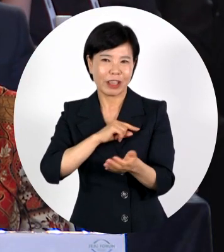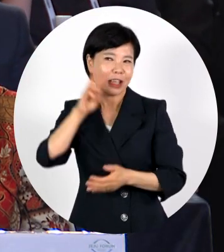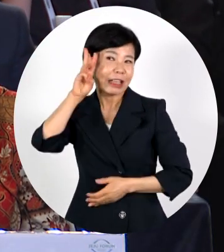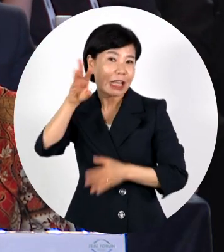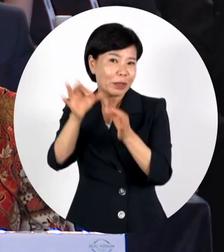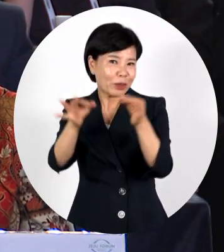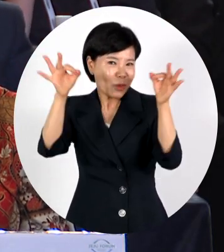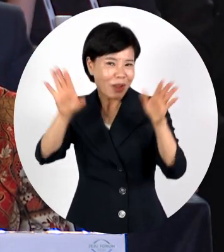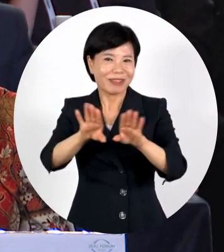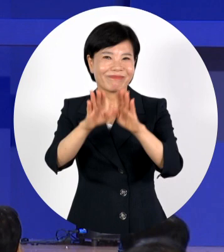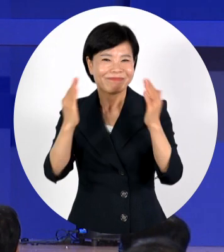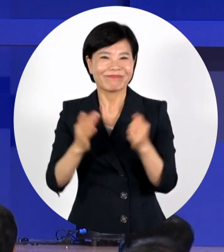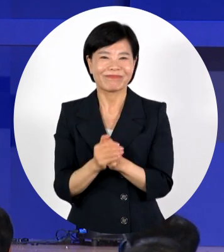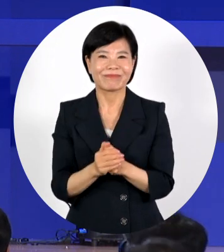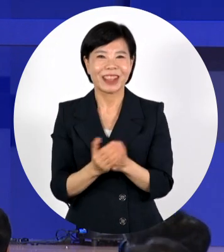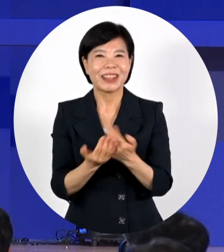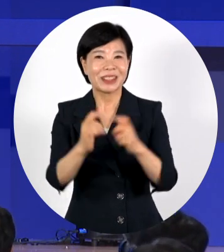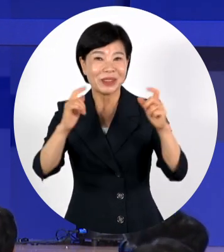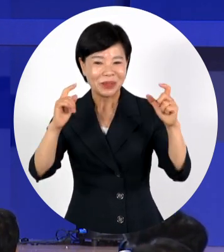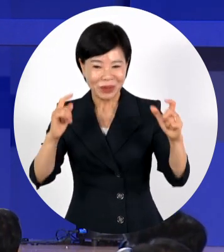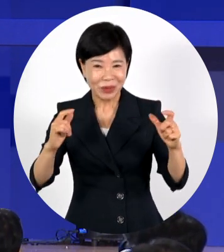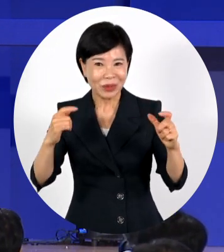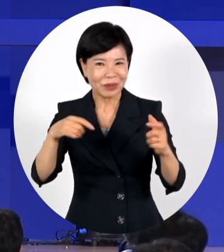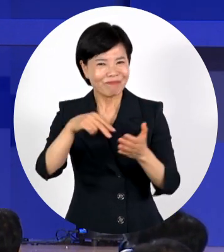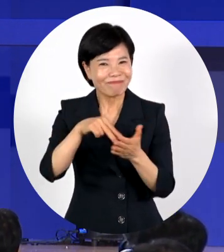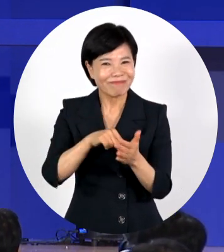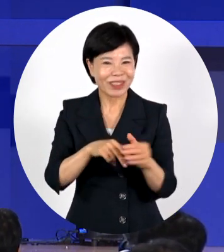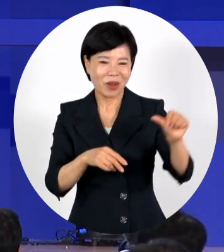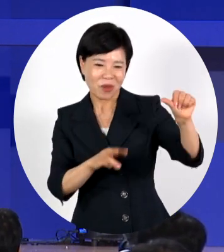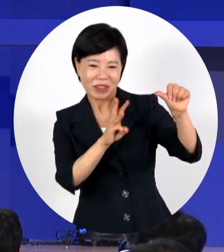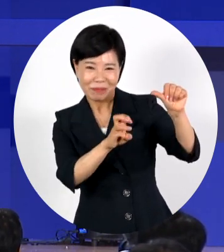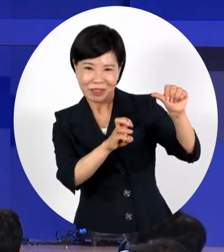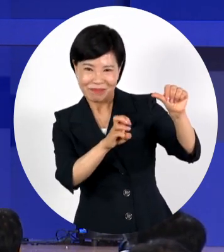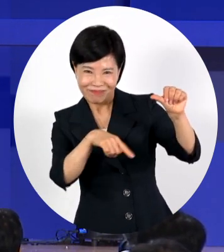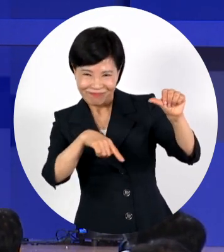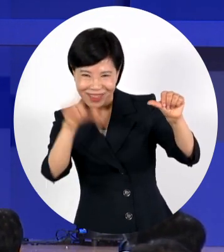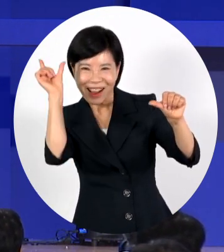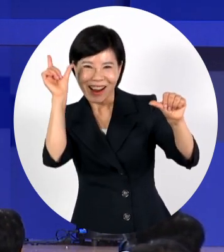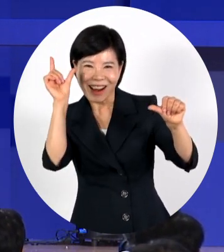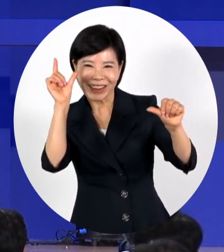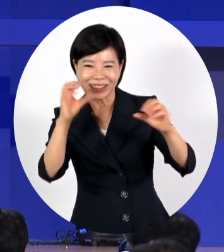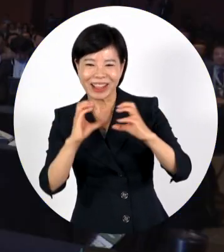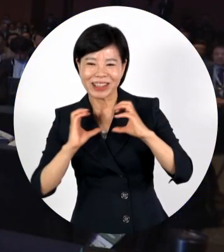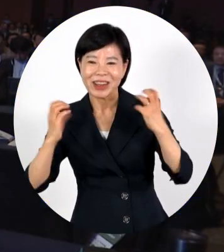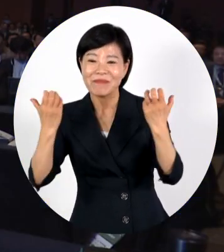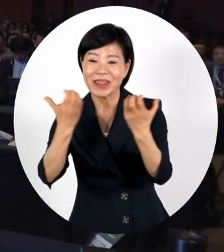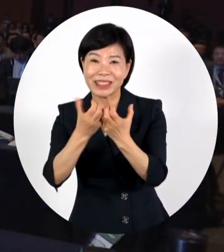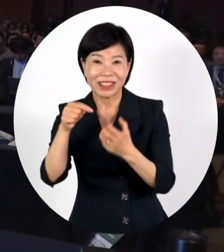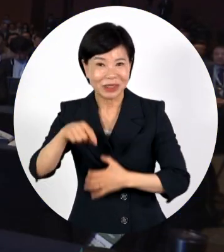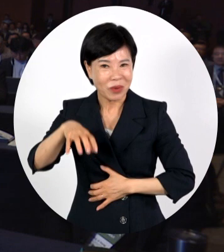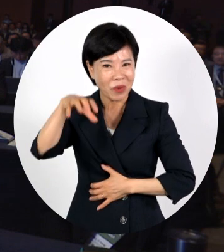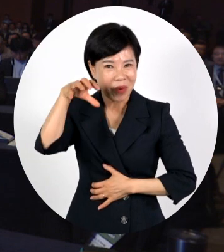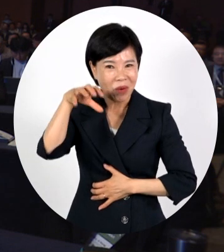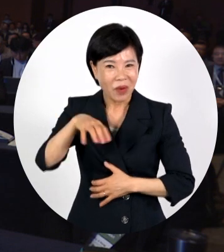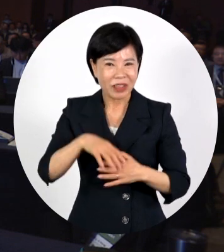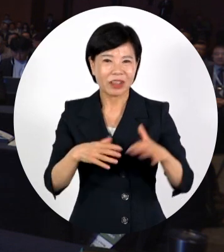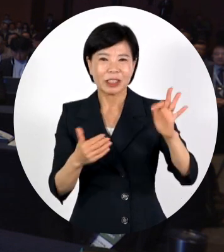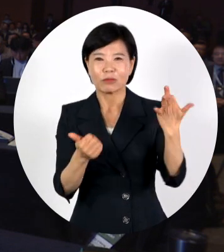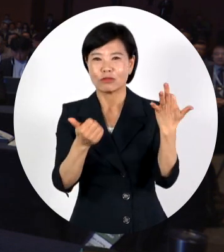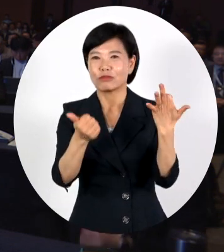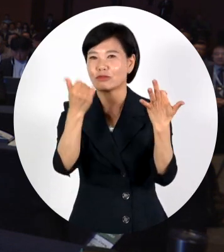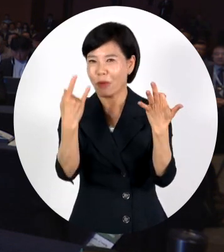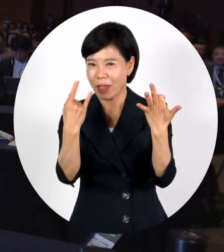3일간 개최됐습니다. 제주특별자치도는 5월 30일 제주국제컨벤션센터 탐나홀에서